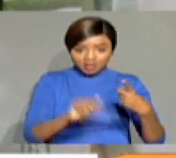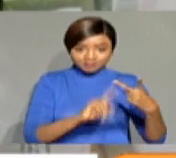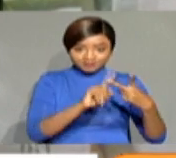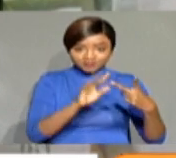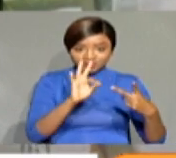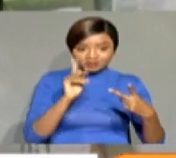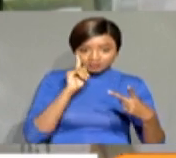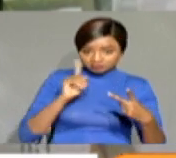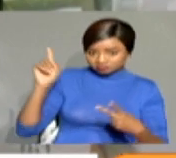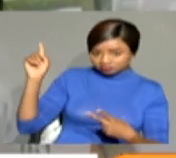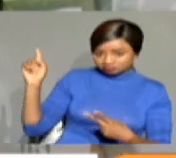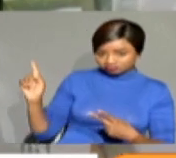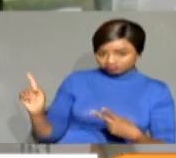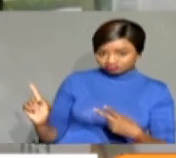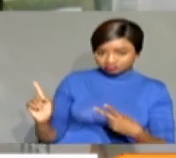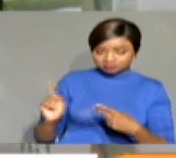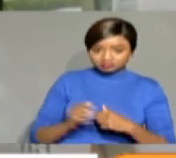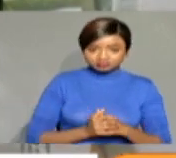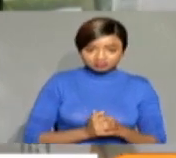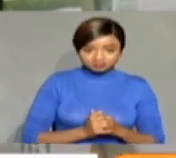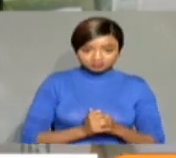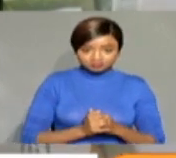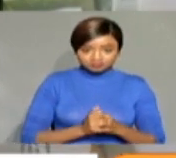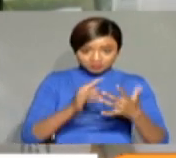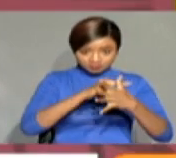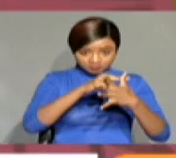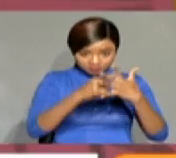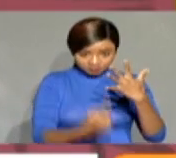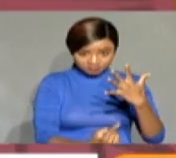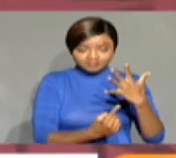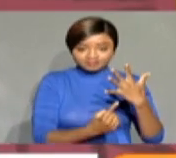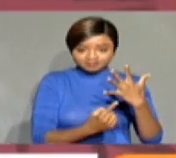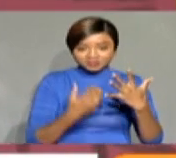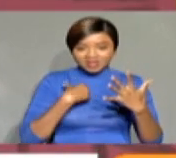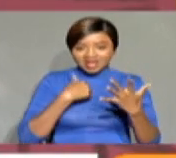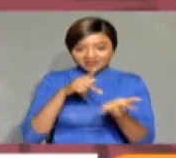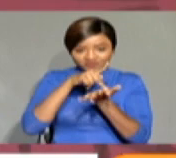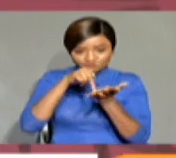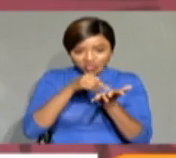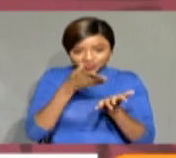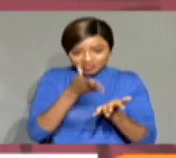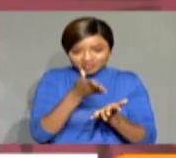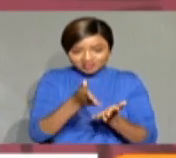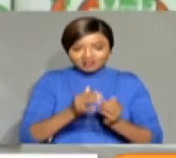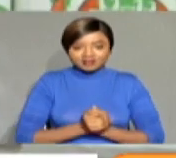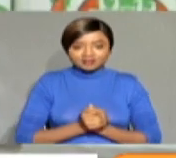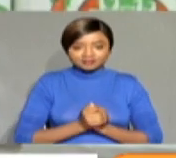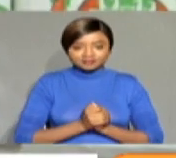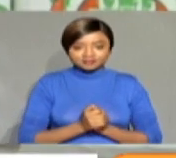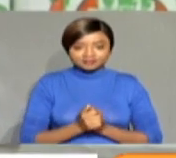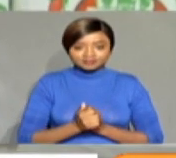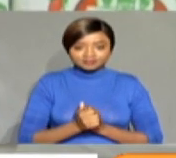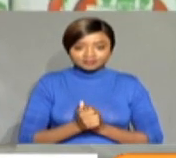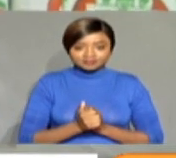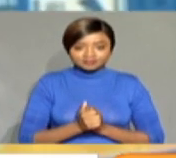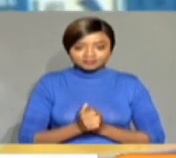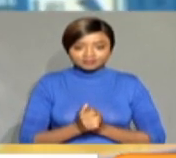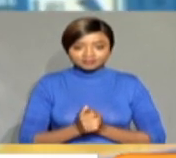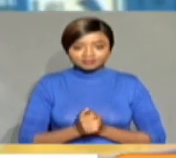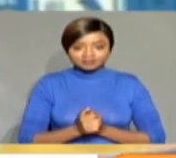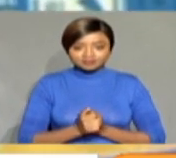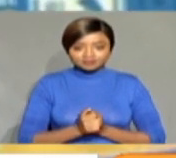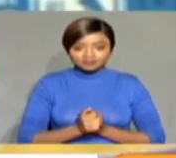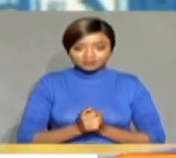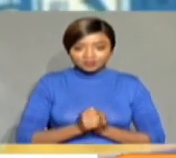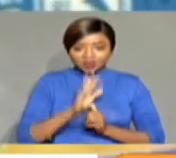unga wa starehe, unga wa tuten na unga wa jembe, zilikuwa na viwango vya juu zaidi vya sumu ya kuvu, yani aflatoxin. Kwa